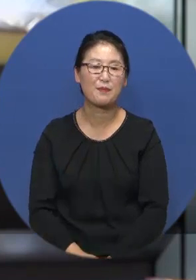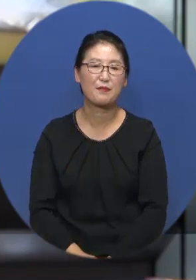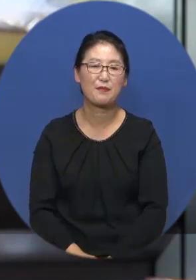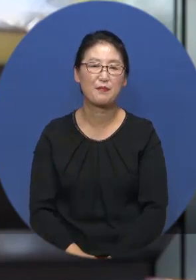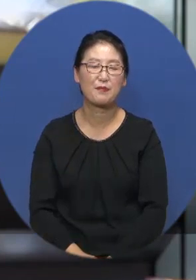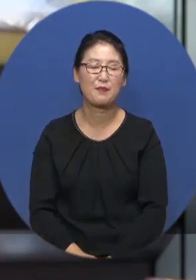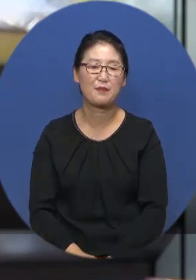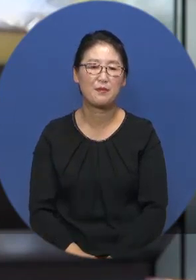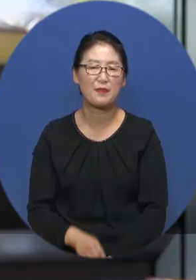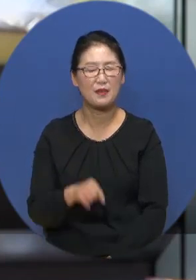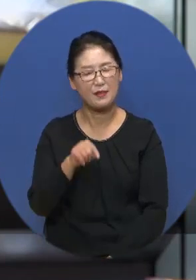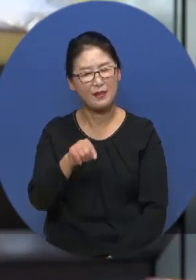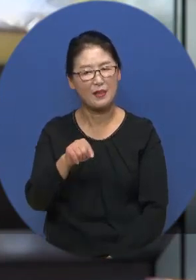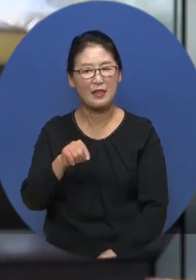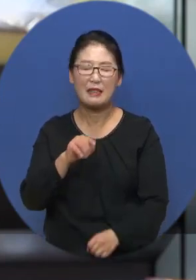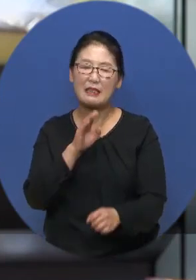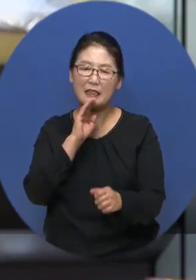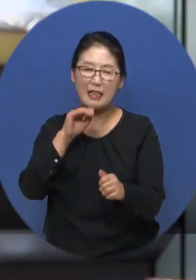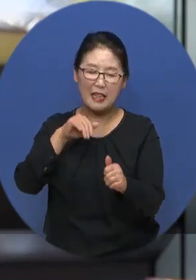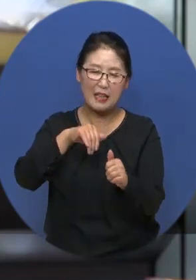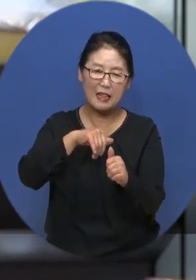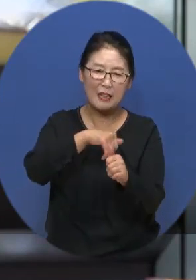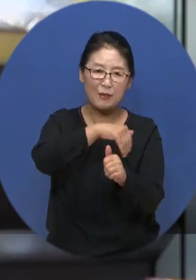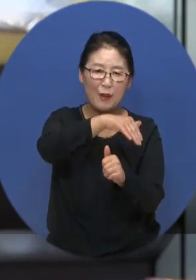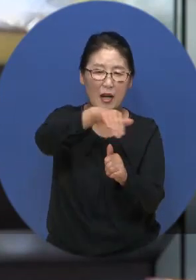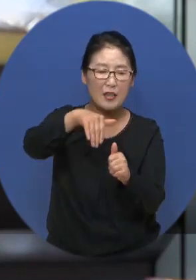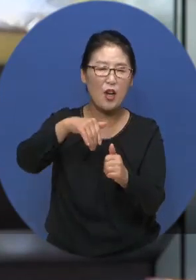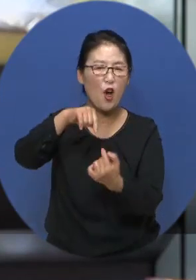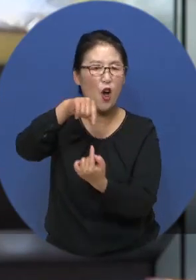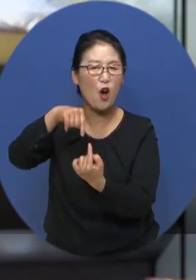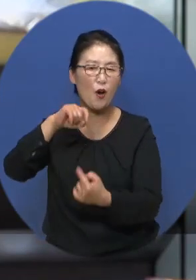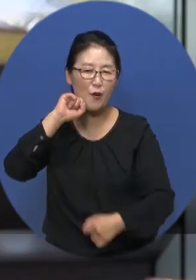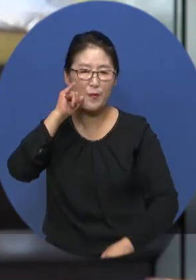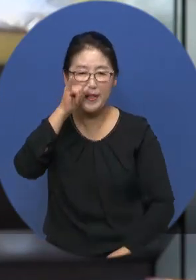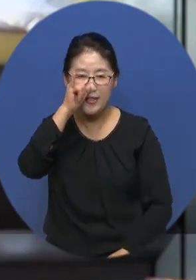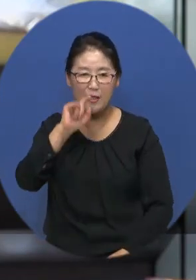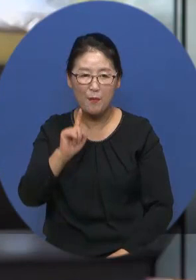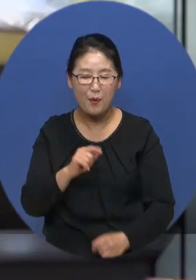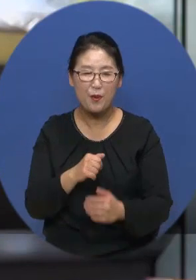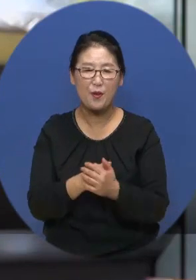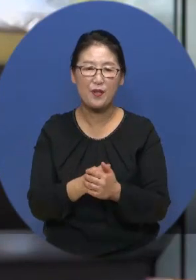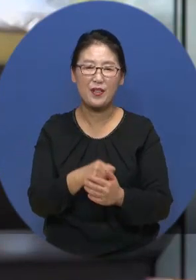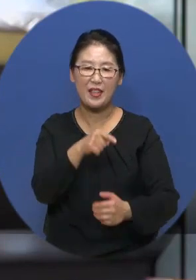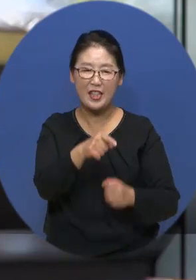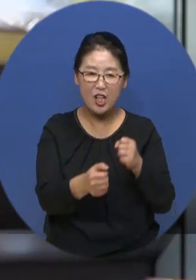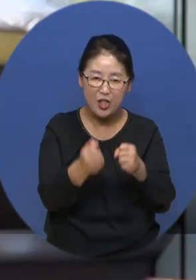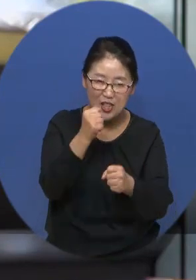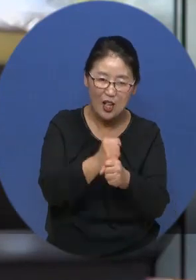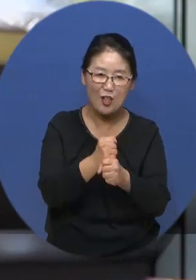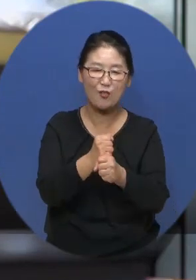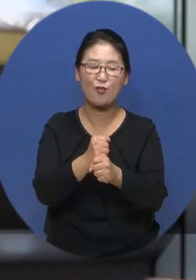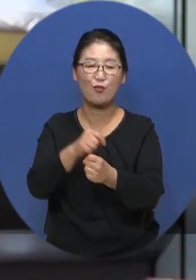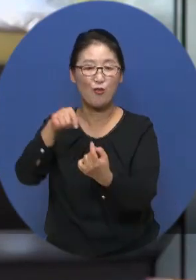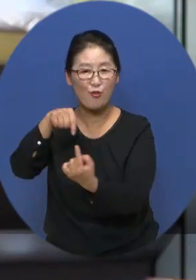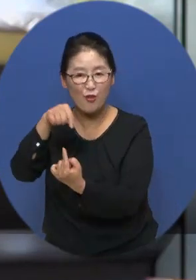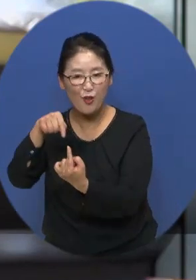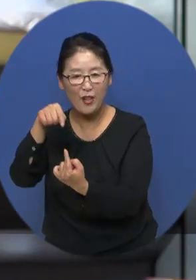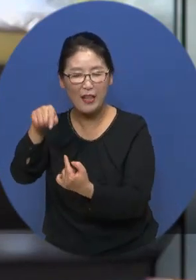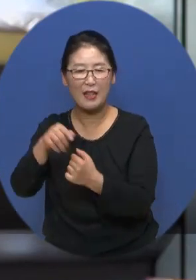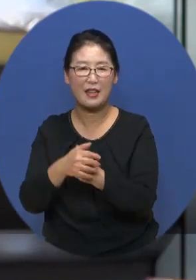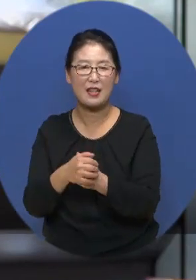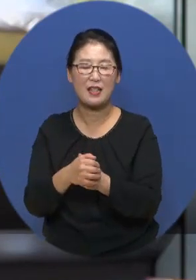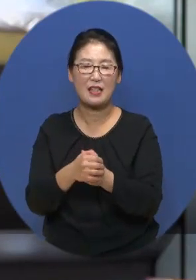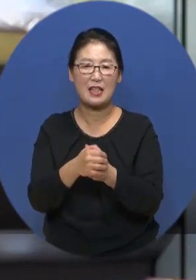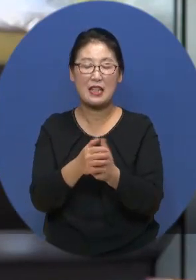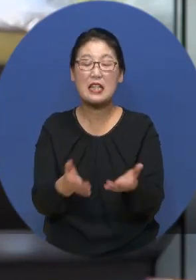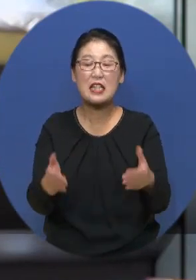현실적으로는 좀 어려운 점이 많이 있습니다. 설치 운영하는 것부터 저희가 조금 어렵게 이제 시설 인가를 받았고요. 시설 인가를 받고